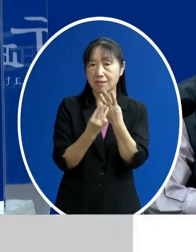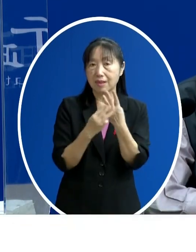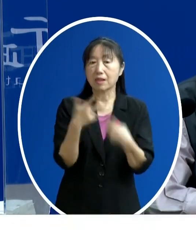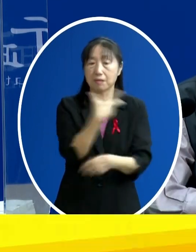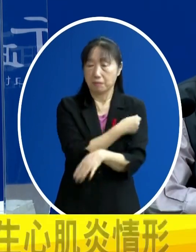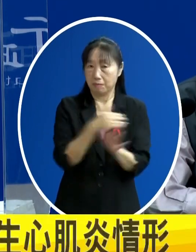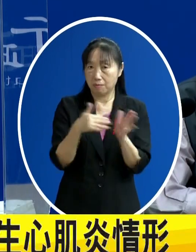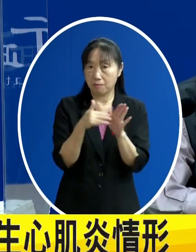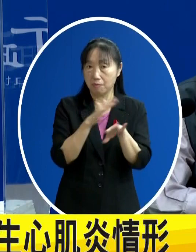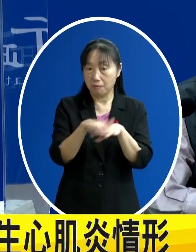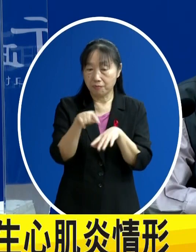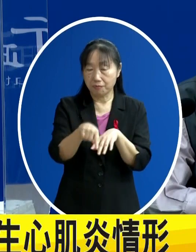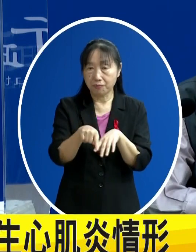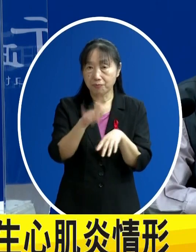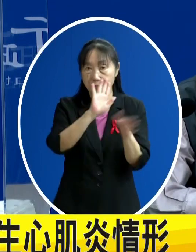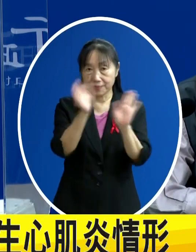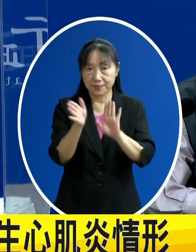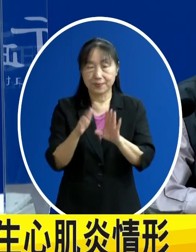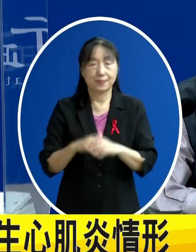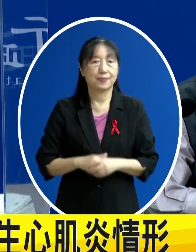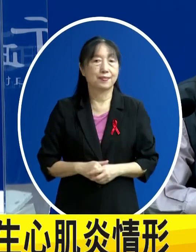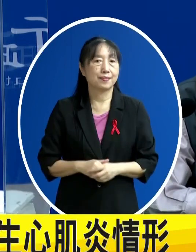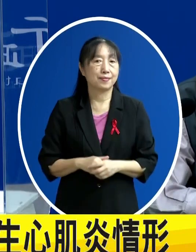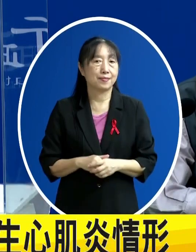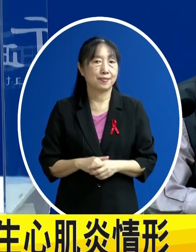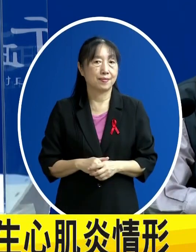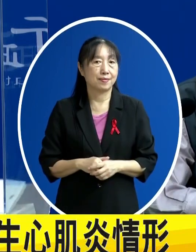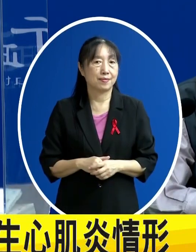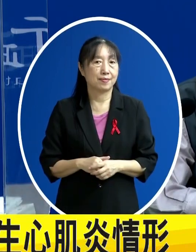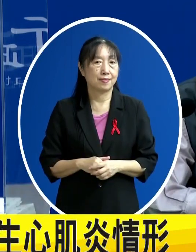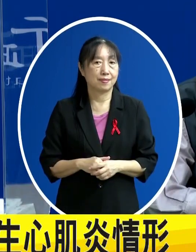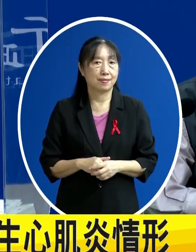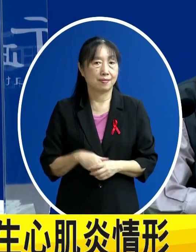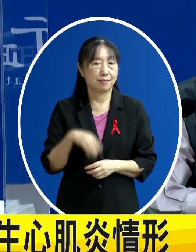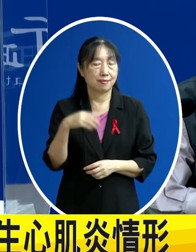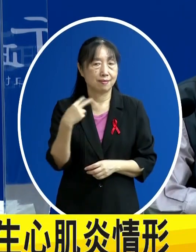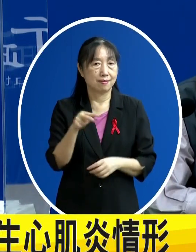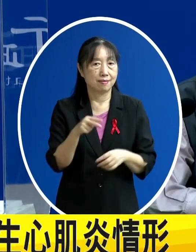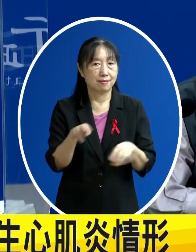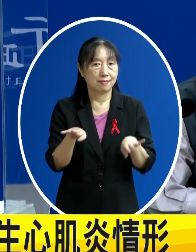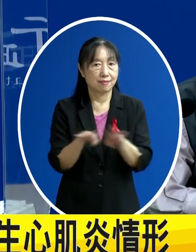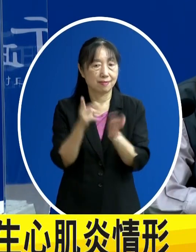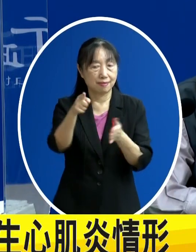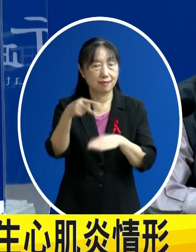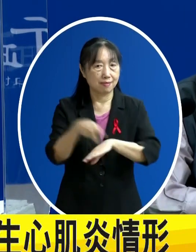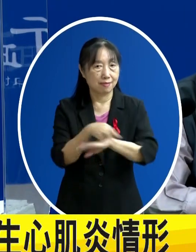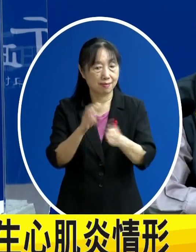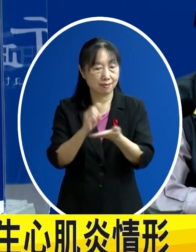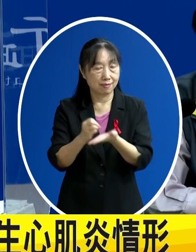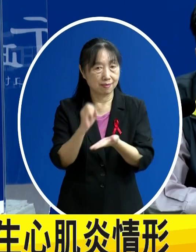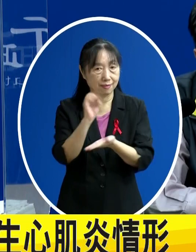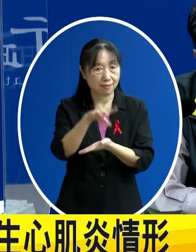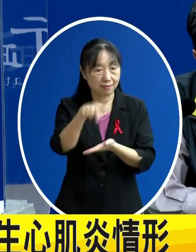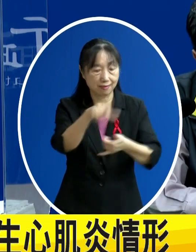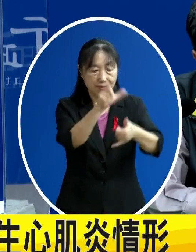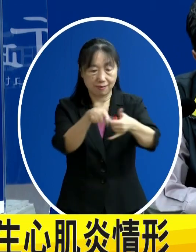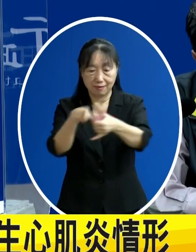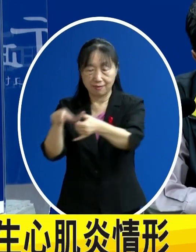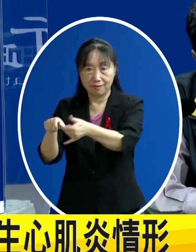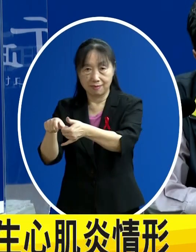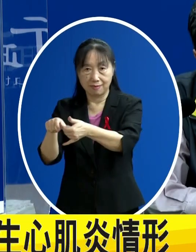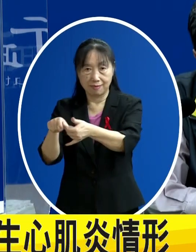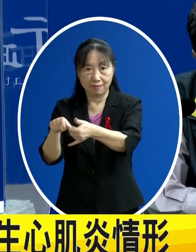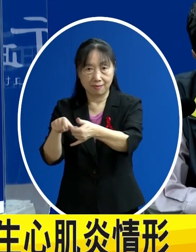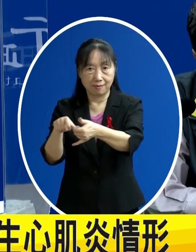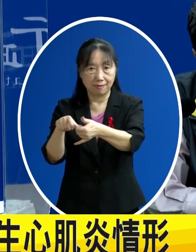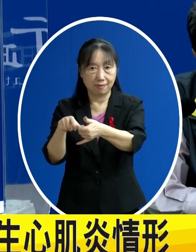后发生心肌炎的情形，我们在针对一开始通报的几名个案呢，有做过